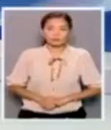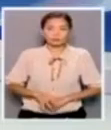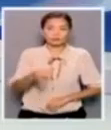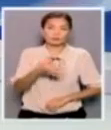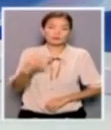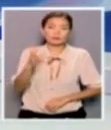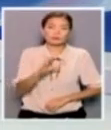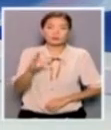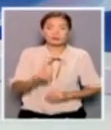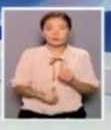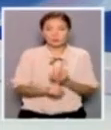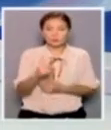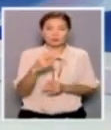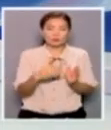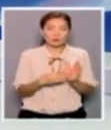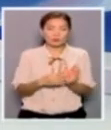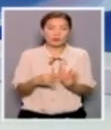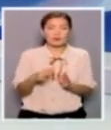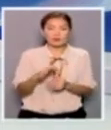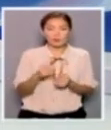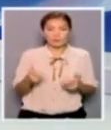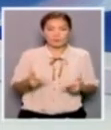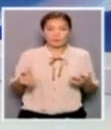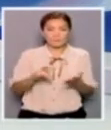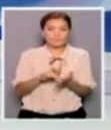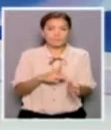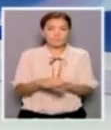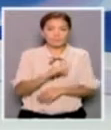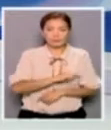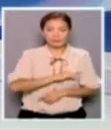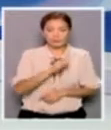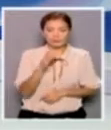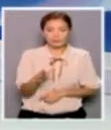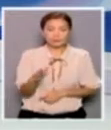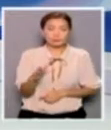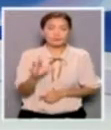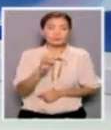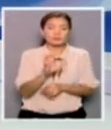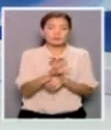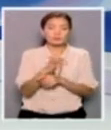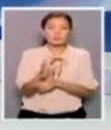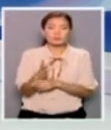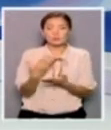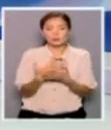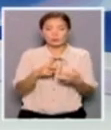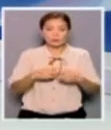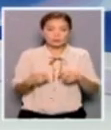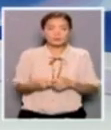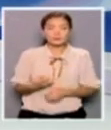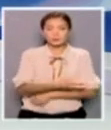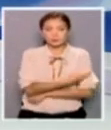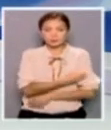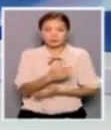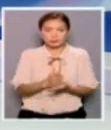Облыста 42 айынан бастап 109 бірыңғай байланс орталығы толық іске қосылады. Желі арқылы азаматтар коммуналдық мәселелер,